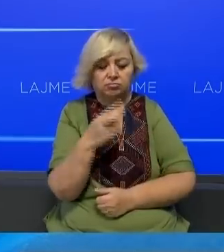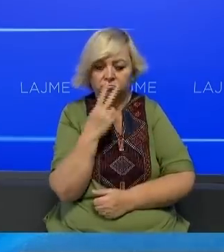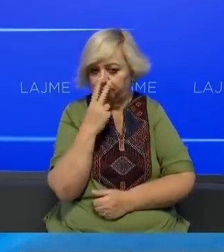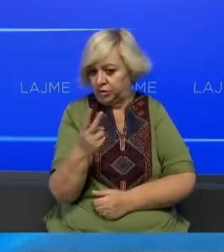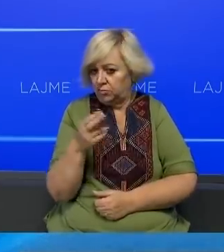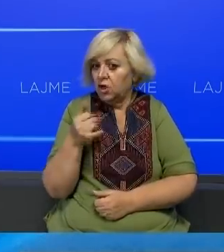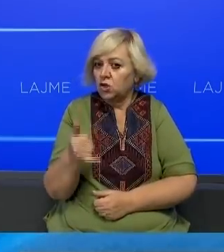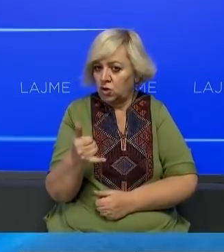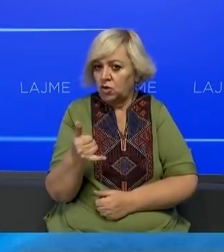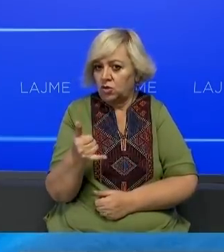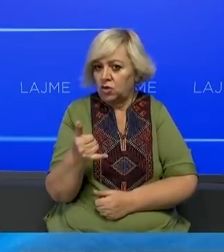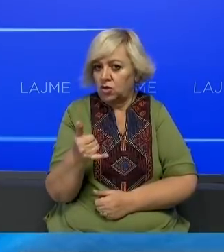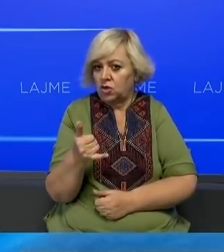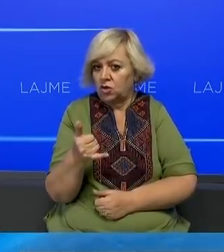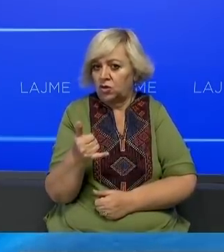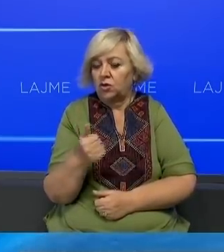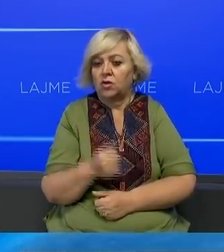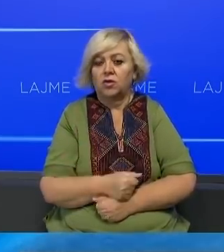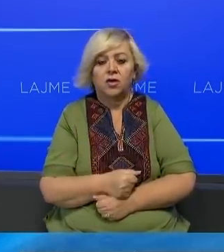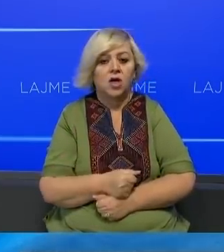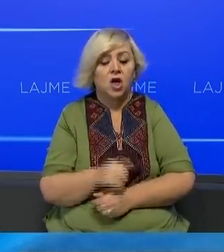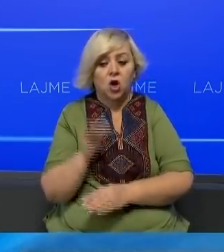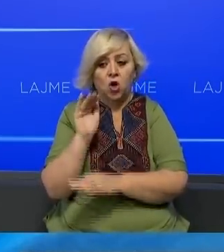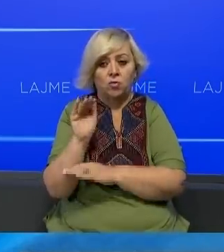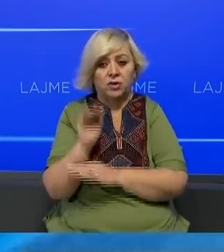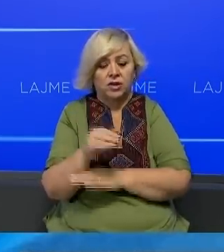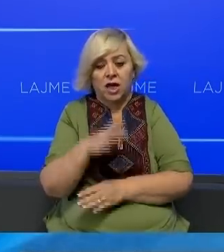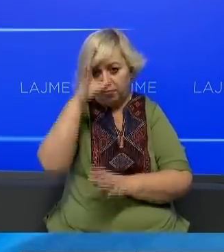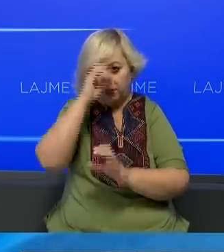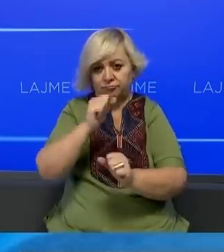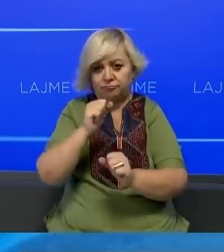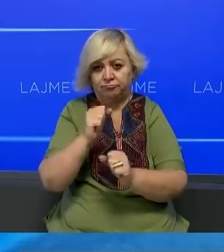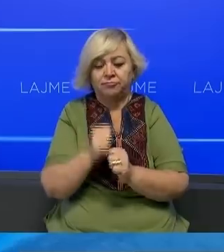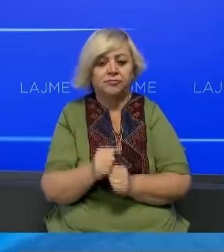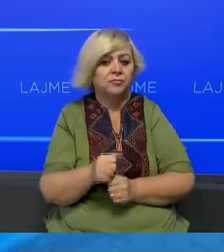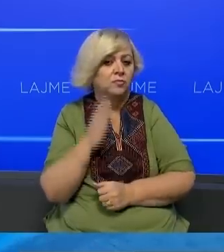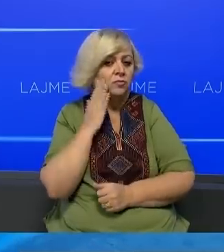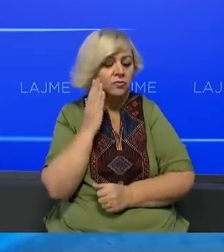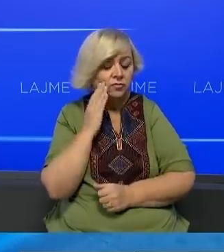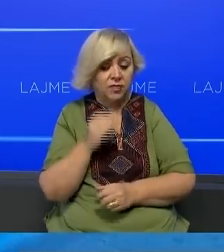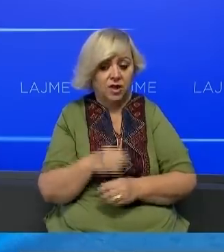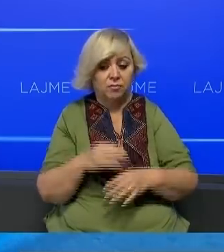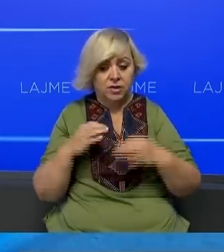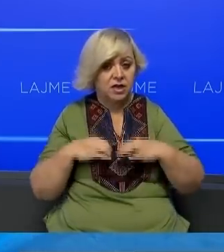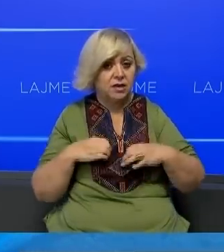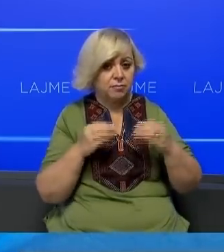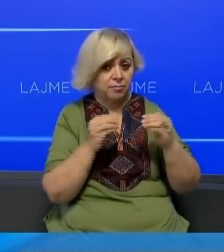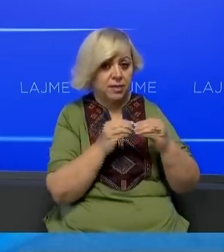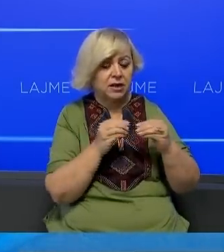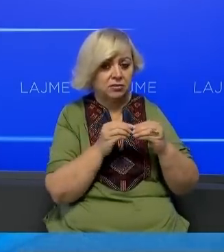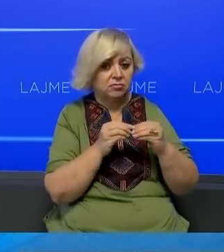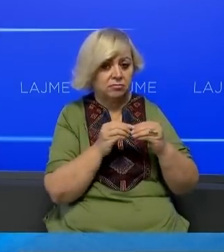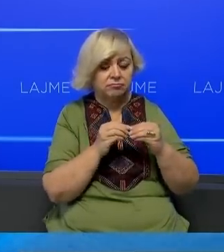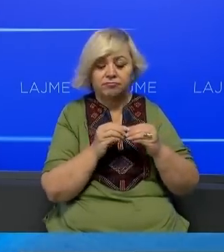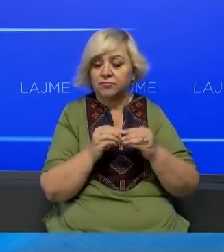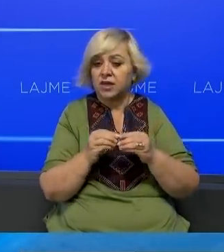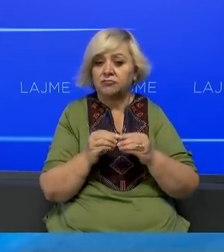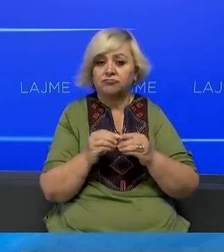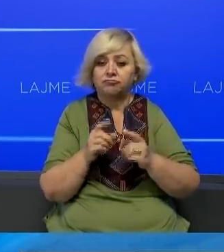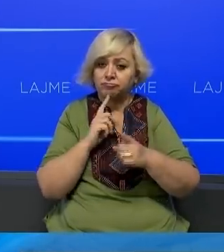edhe sot nga komunikata e shtëpisë të bardhë, që vetë prezidenti Biden ka zhvilluar bisedë